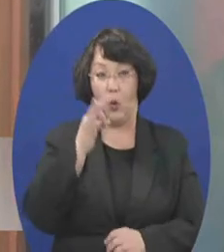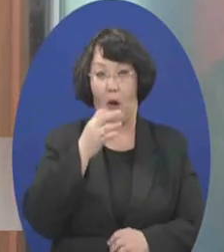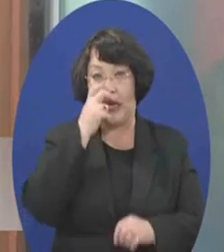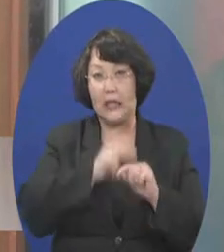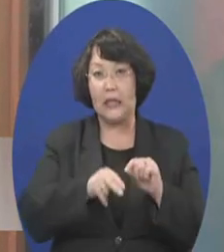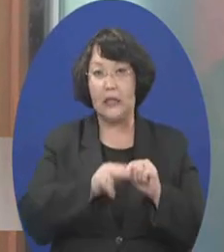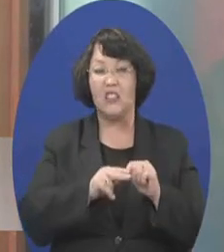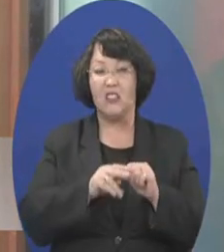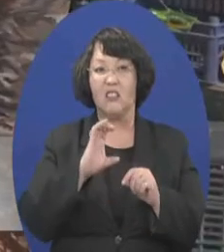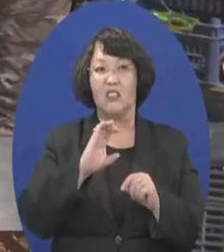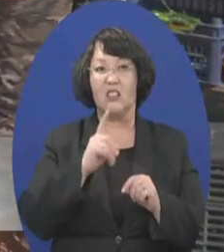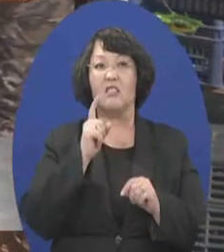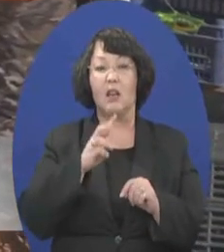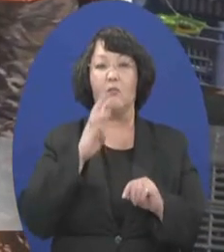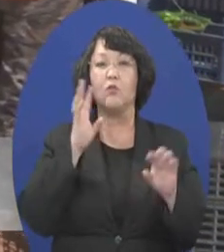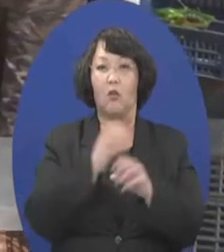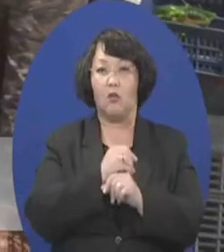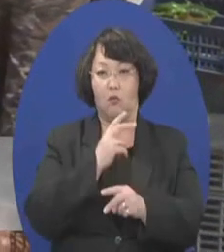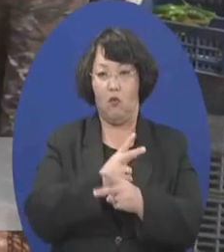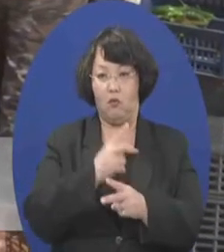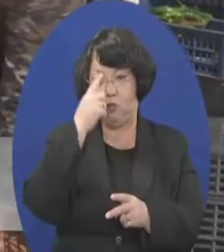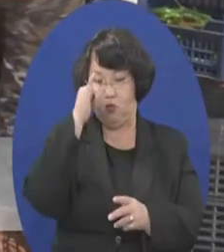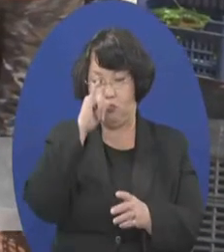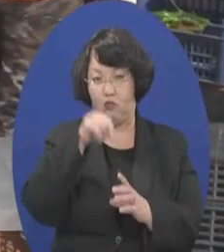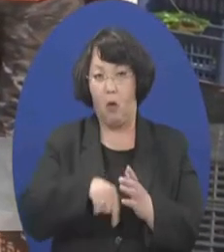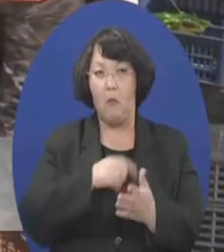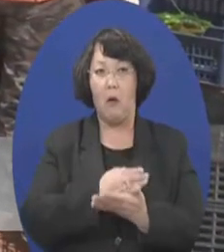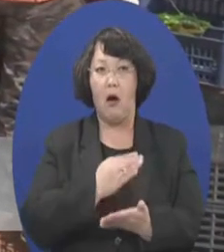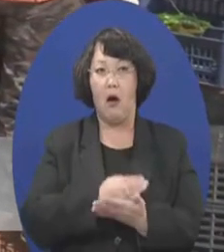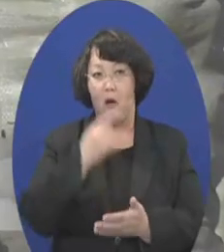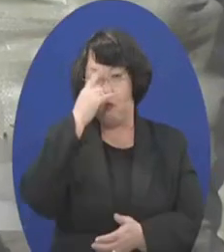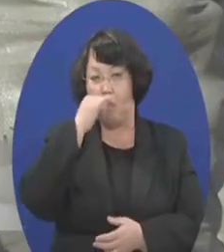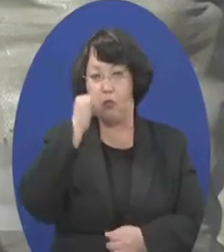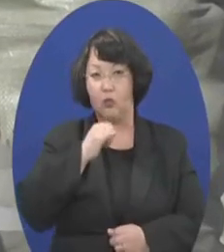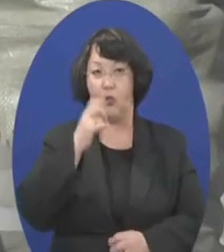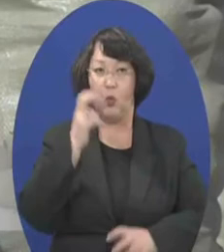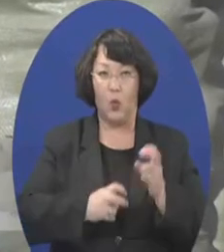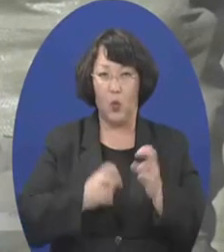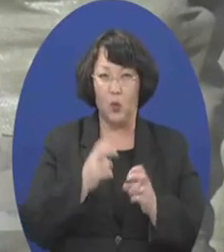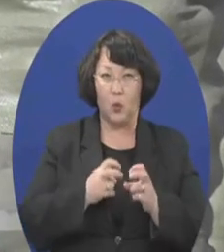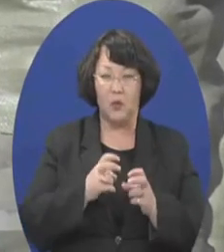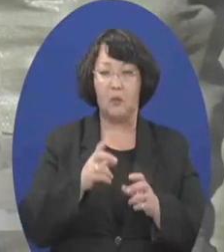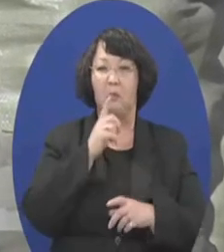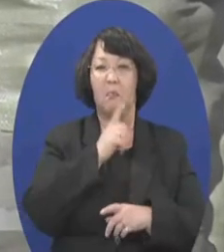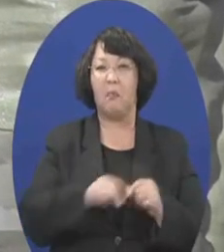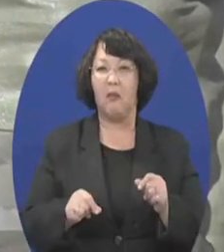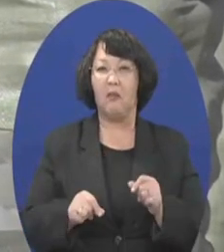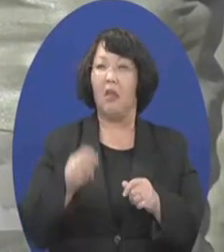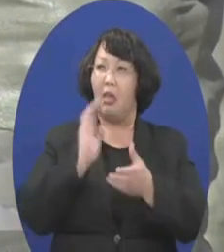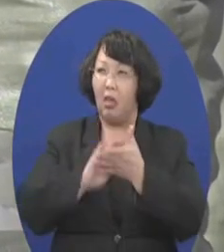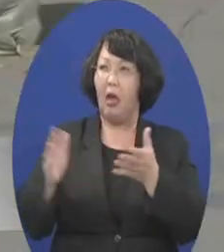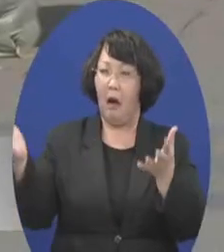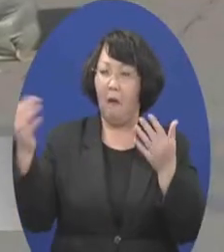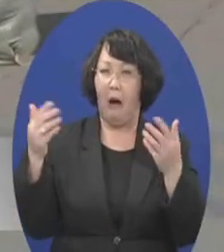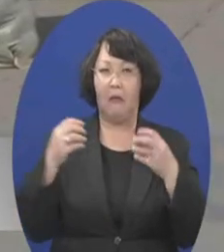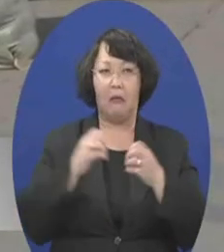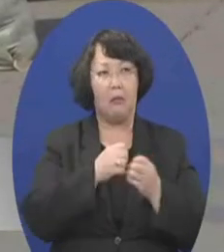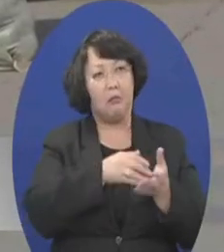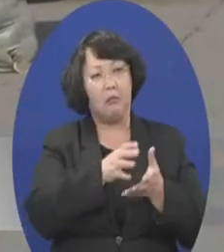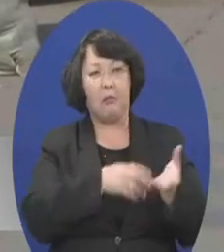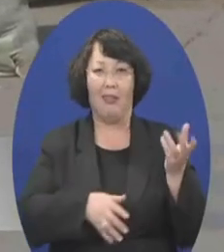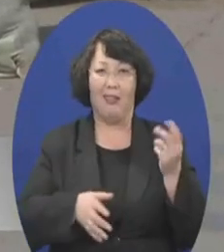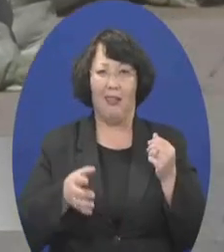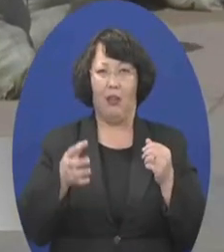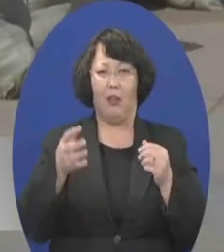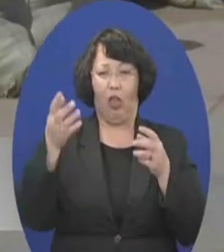систем манай өрсөлдөөний хуулийн дээр байдаг. Монгол улс үйлдвэрлэгч бос хэрэглэгч орон болсны хор уршигийг иргэд ийхүү нуруунд дээрээ үүрчвэна. Энэ